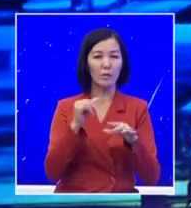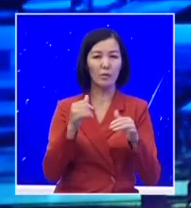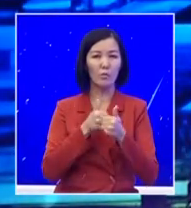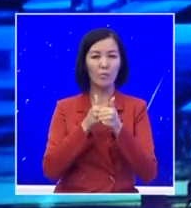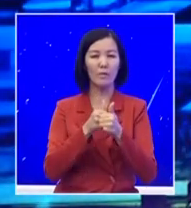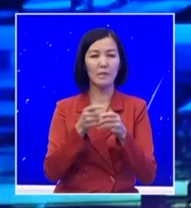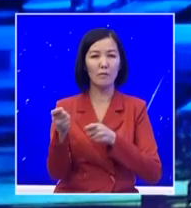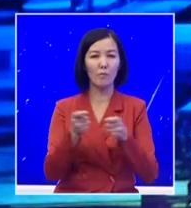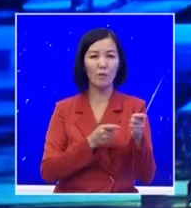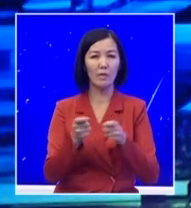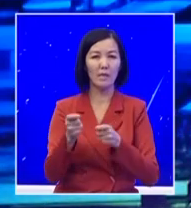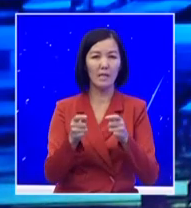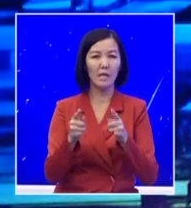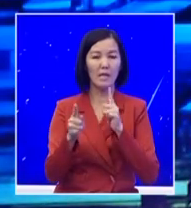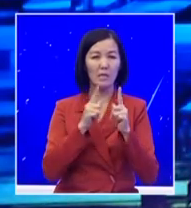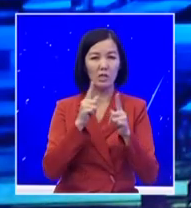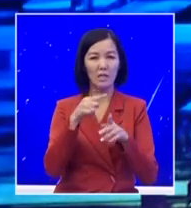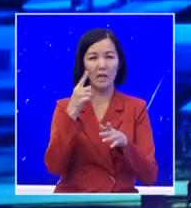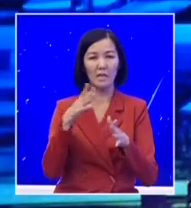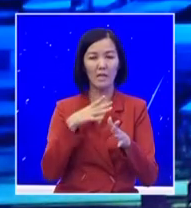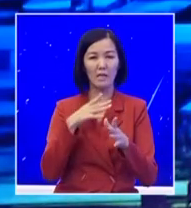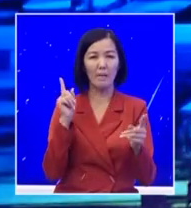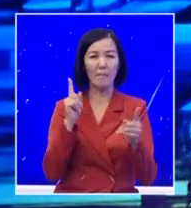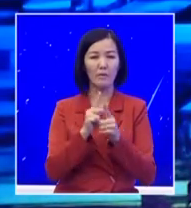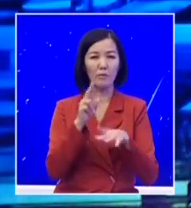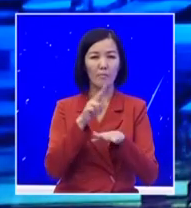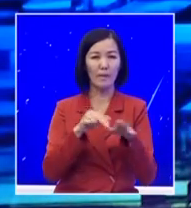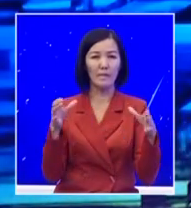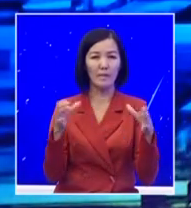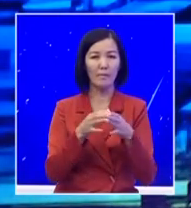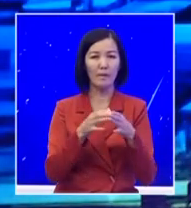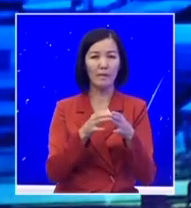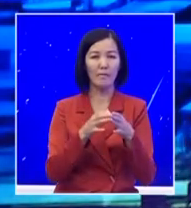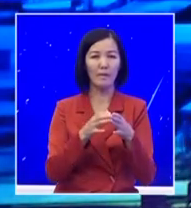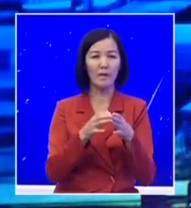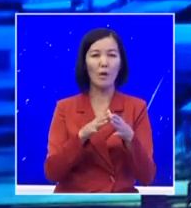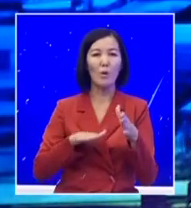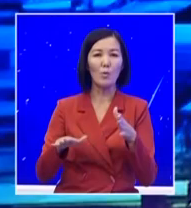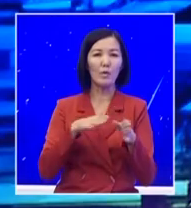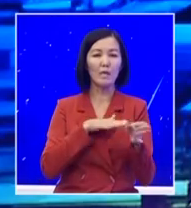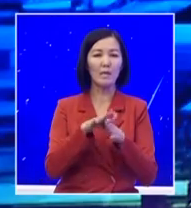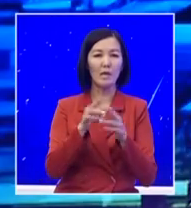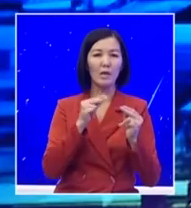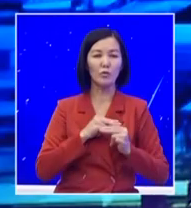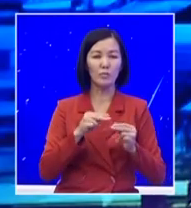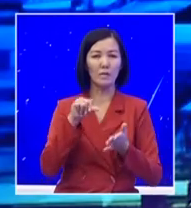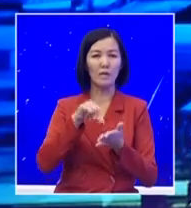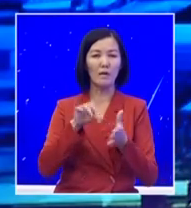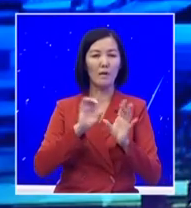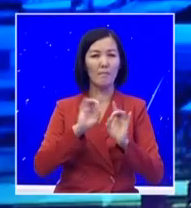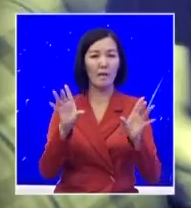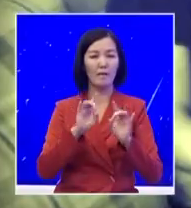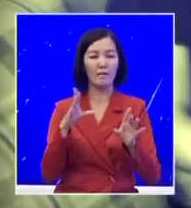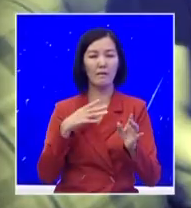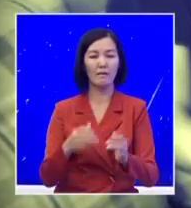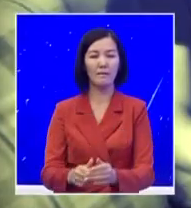өткен ведомство аралық комиссия жиында айтылды. Басқосуда полиция департаменті өкілдері өңірде атқарылған жұмыстарды баяндады.